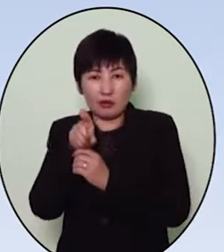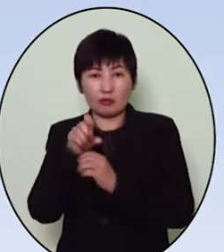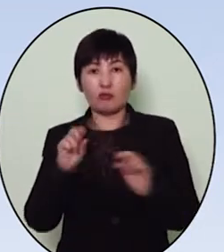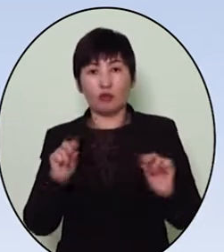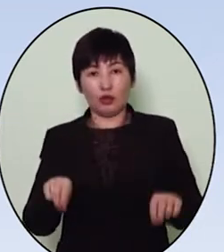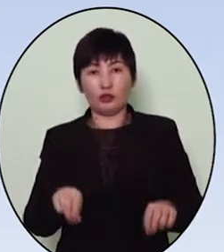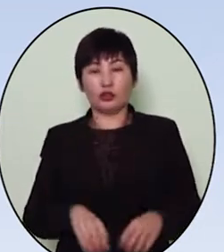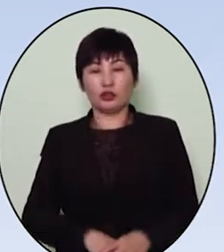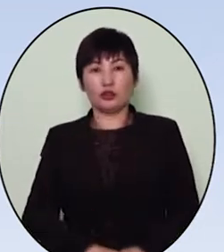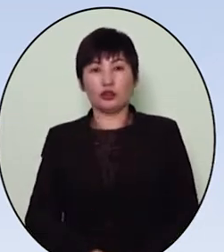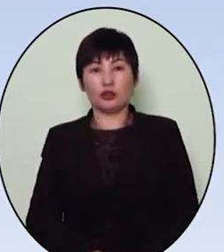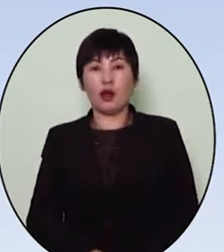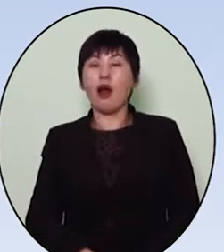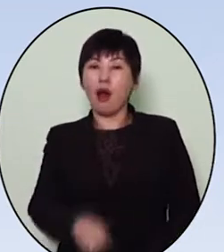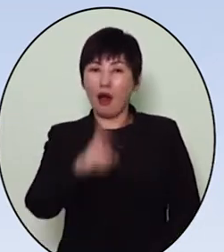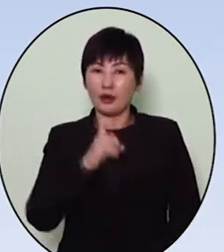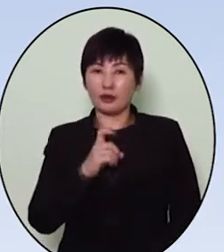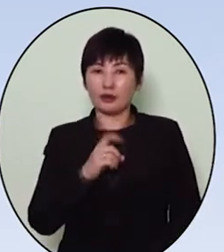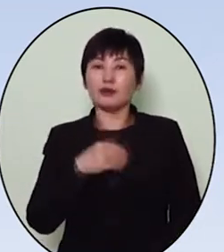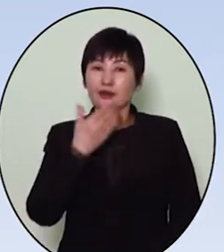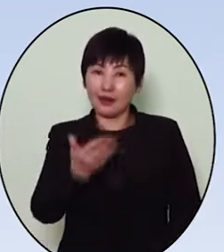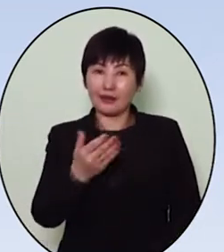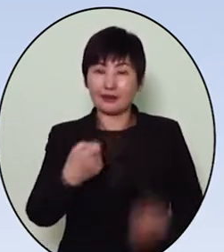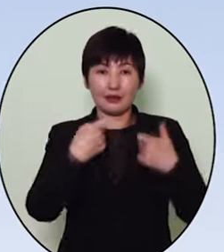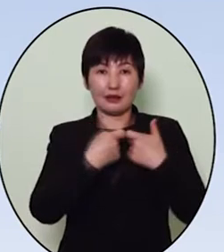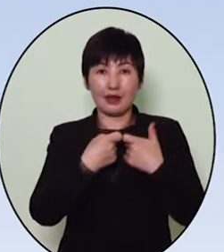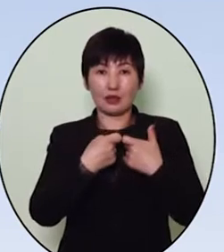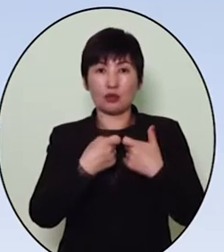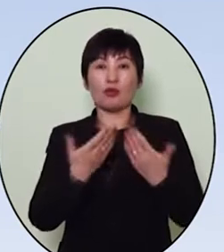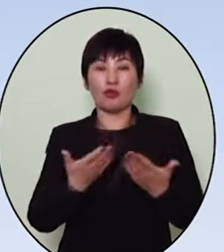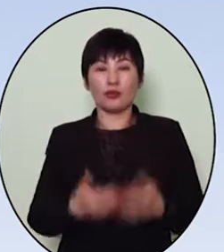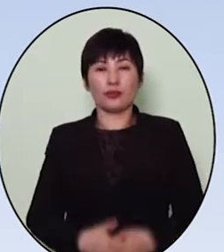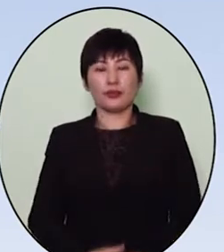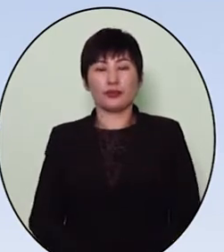болно. Энэ хариулт та нарын хариулттай таарч байна